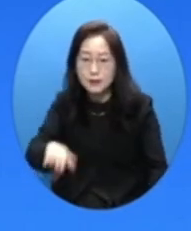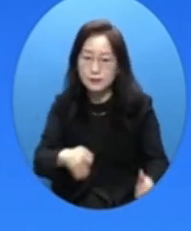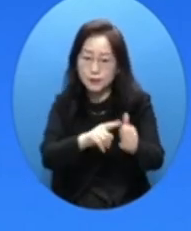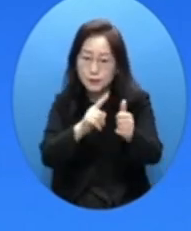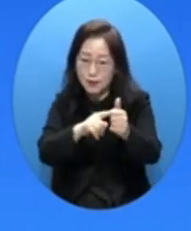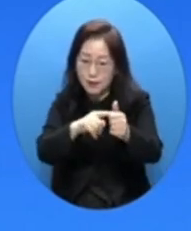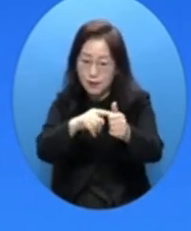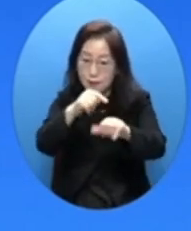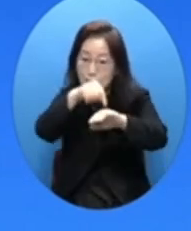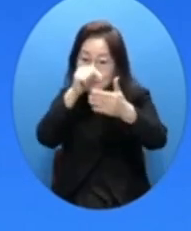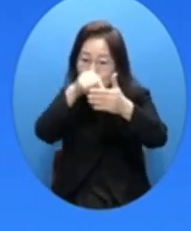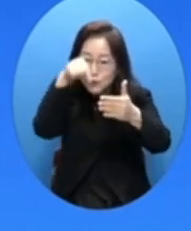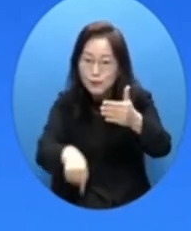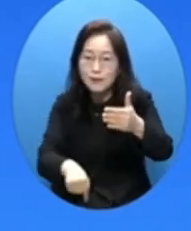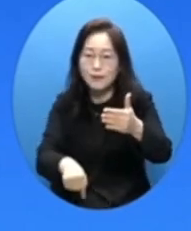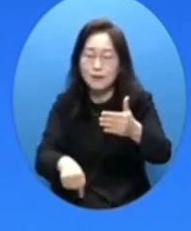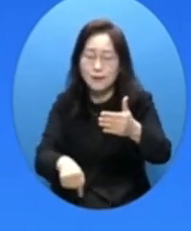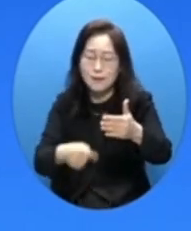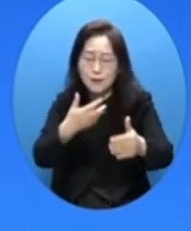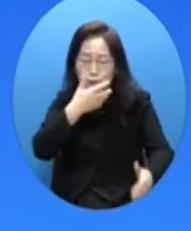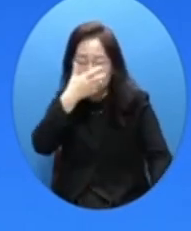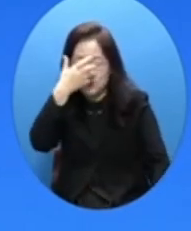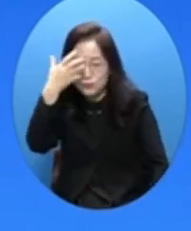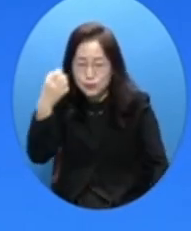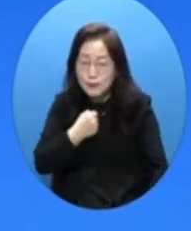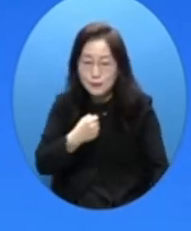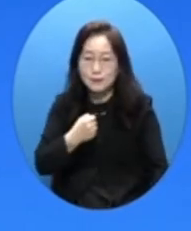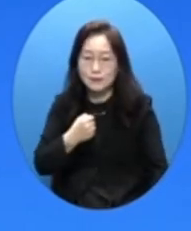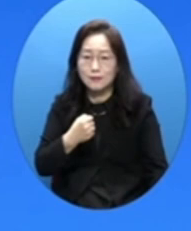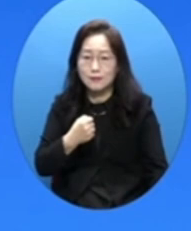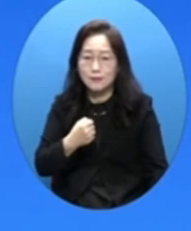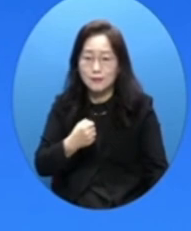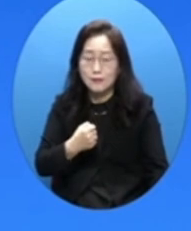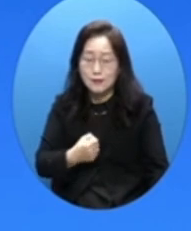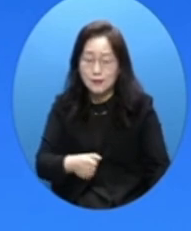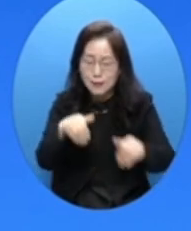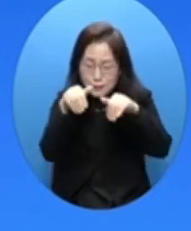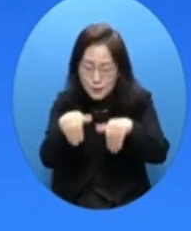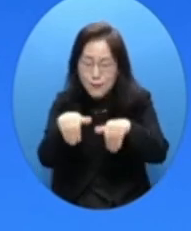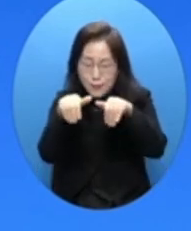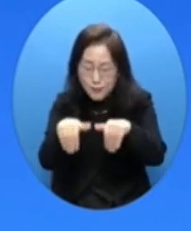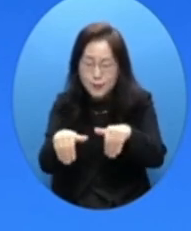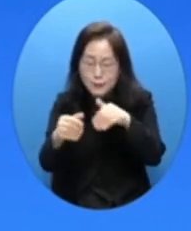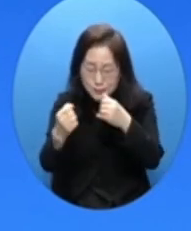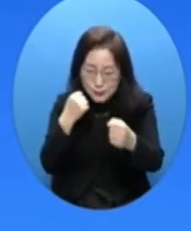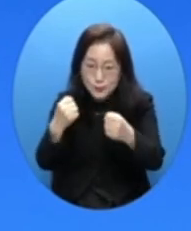요셉의 가진 꿈이 그 노예 생활하는 요셉을